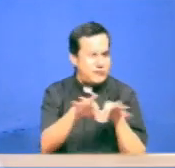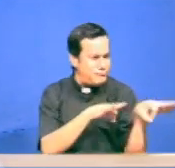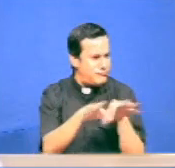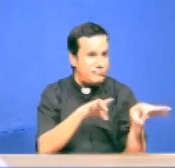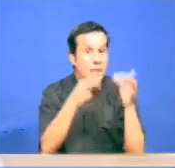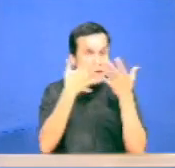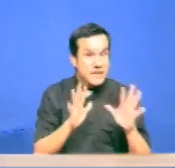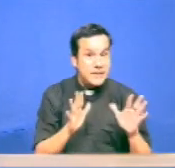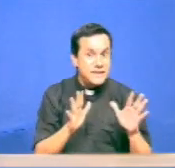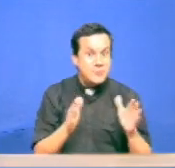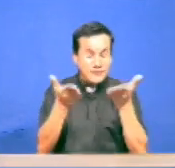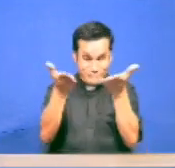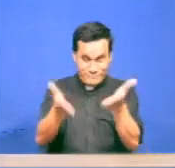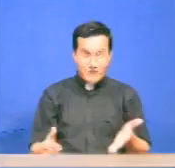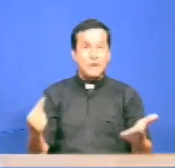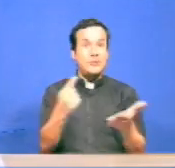Injili ya Bwana.